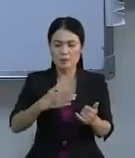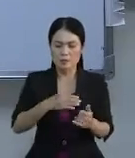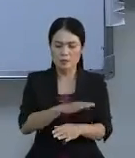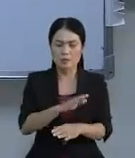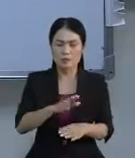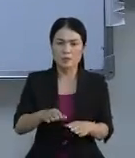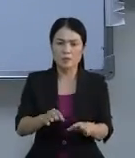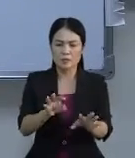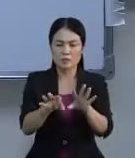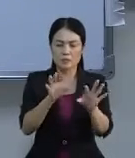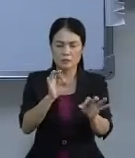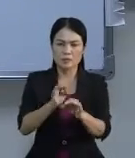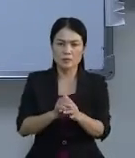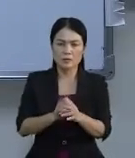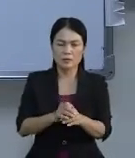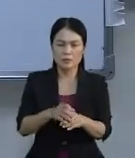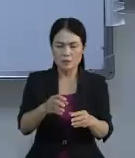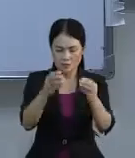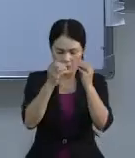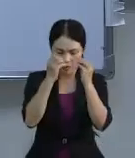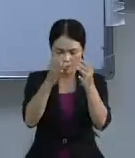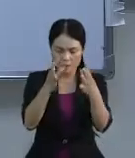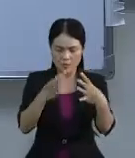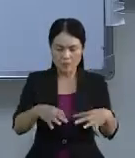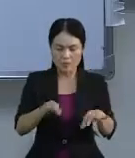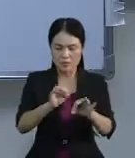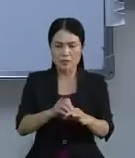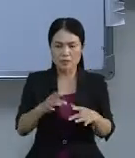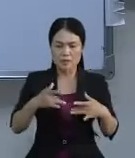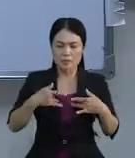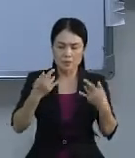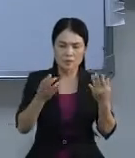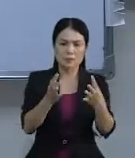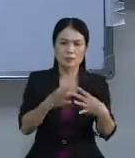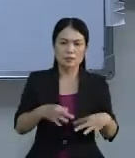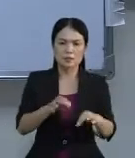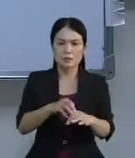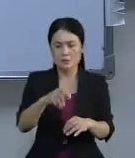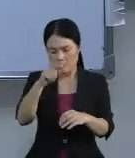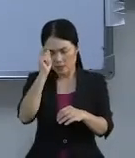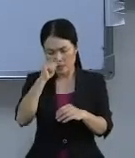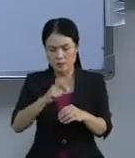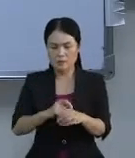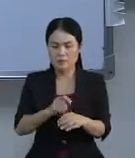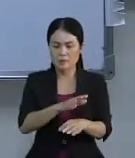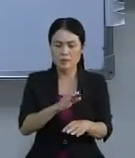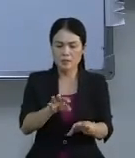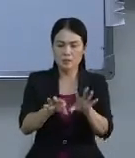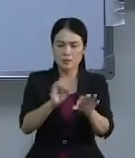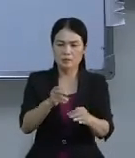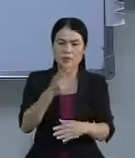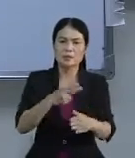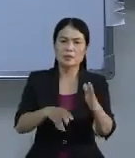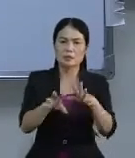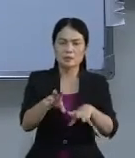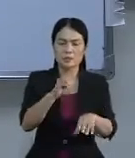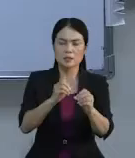បងប្អូនអរគ្នាស្រង់យកនៅព័ត៌មានសំខាន់សំខាន់ឬក៏ព្រឹត្តិការណ៍សំខាន់សំខាន់នៅក្នុងសាច់រឿងអញ្ចឹងបងប្អូនស្រង់ដូចអ្វីដែល